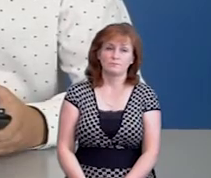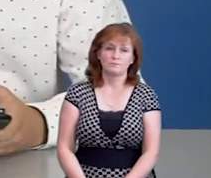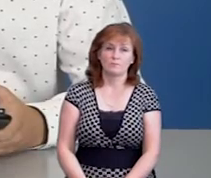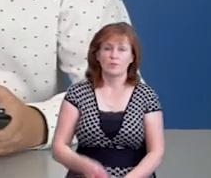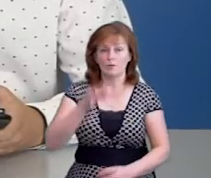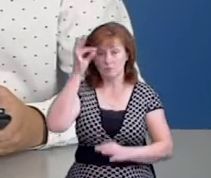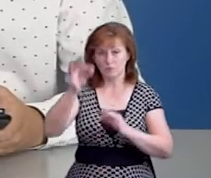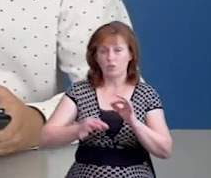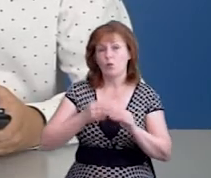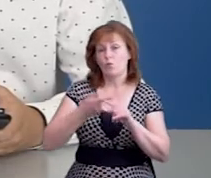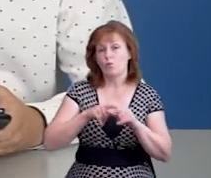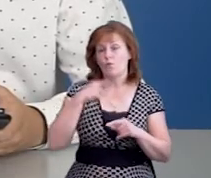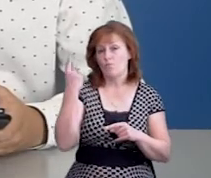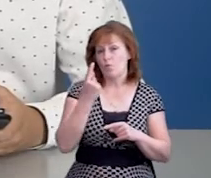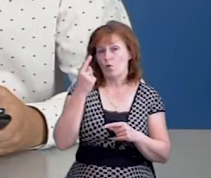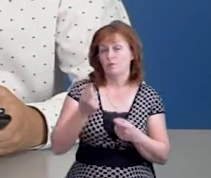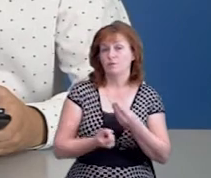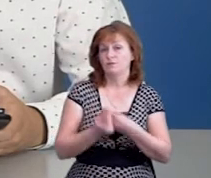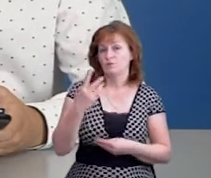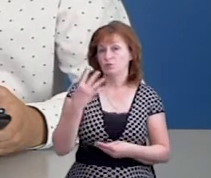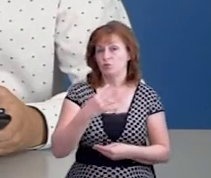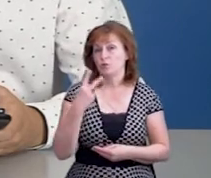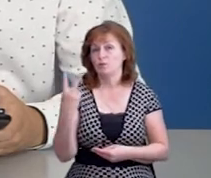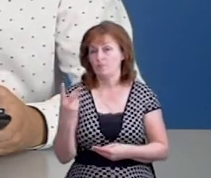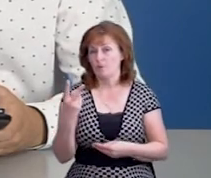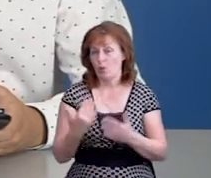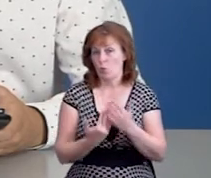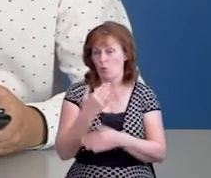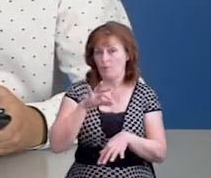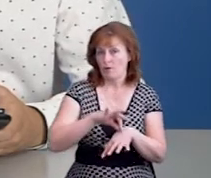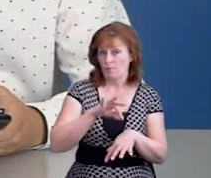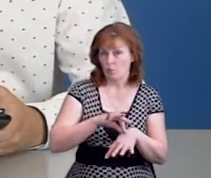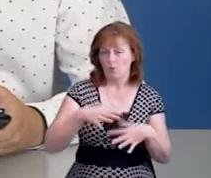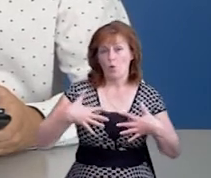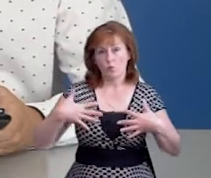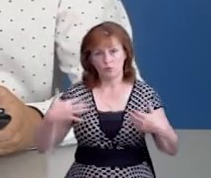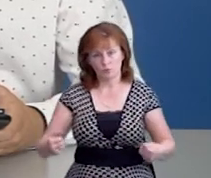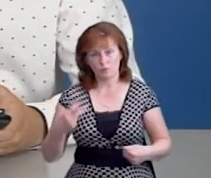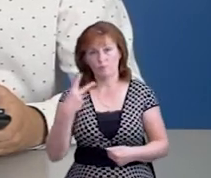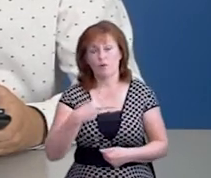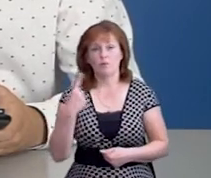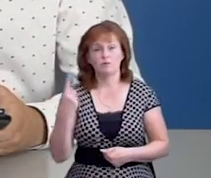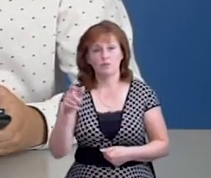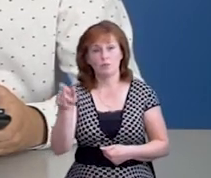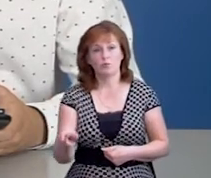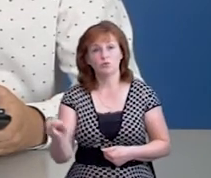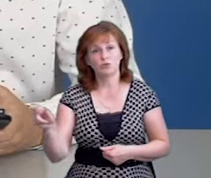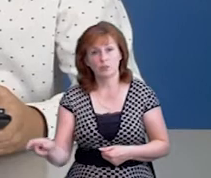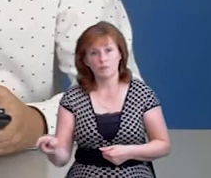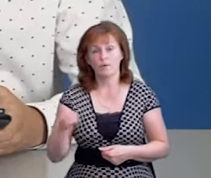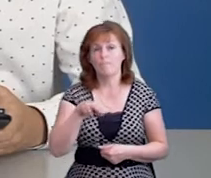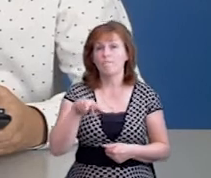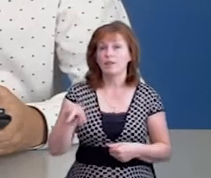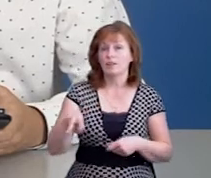За добу в області виявлено 42 нових хворих на коронавірус. Одужав 21 пацієнт. ПЛР-тести